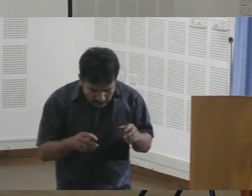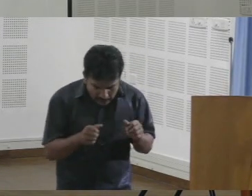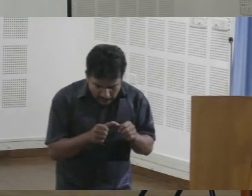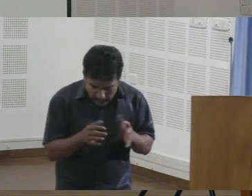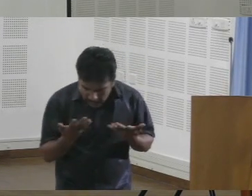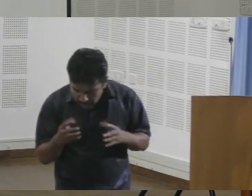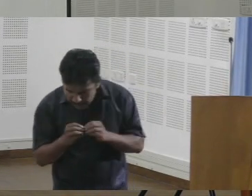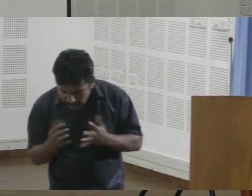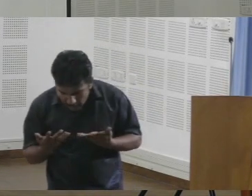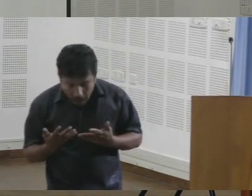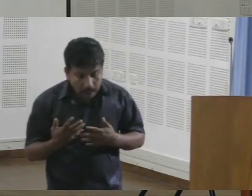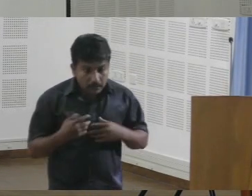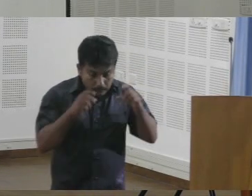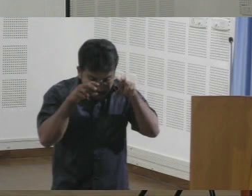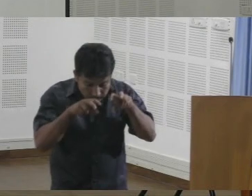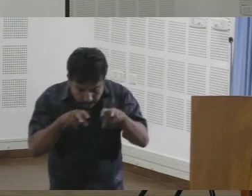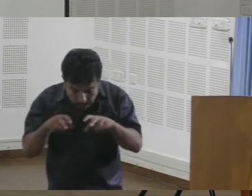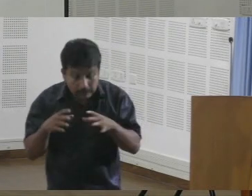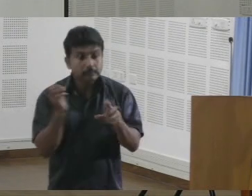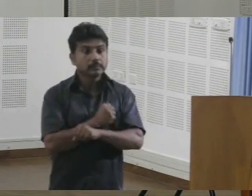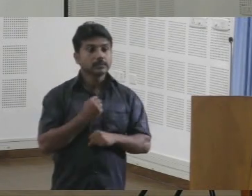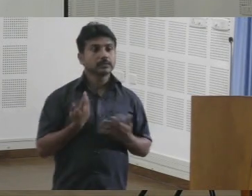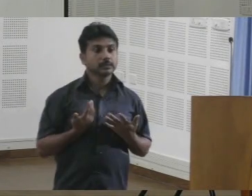സ്കാനിങ് ബുദ്ധിമുട്ടുണ്ട് എന്നുള്ളത് എനിക്ക് മനസ്സിലായി.